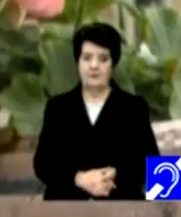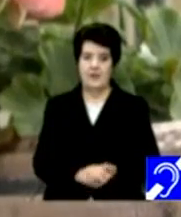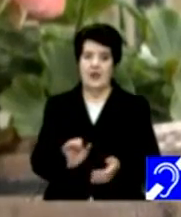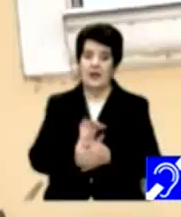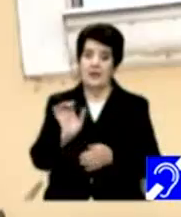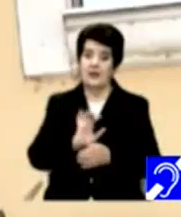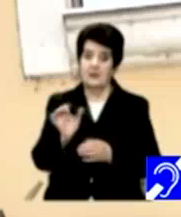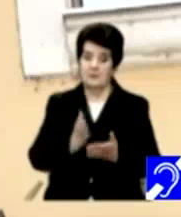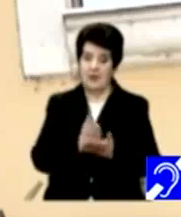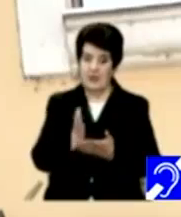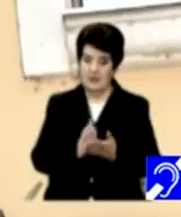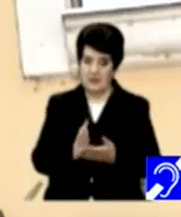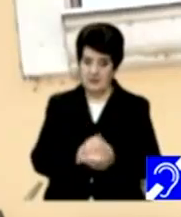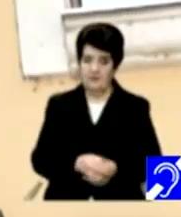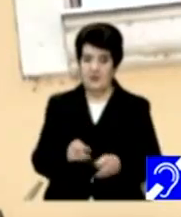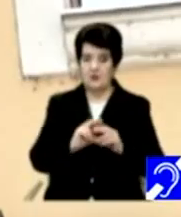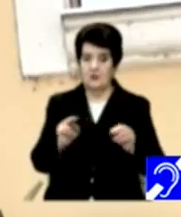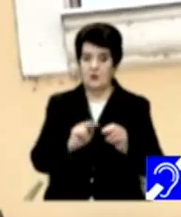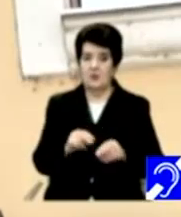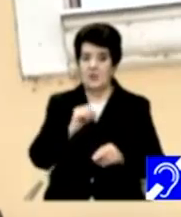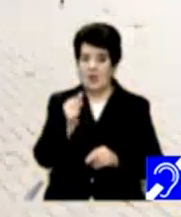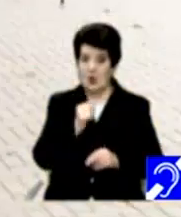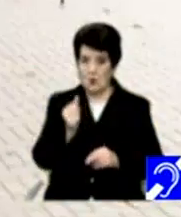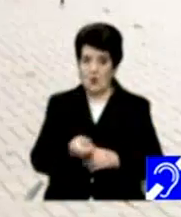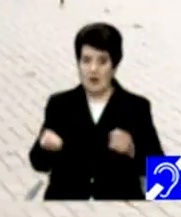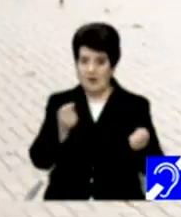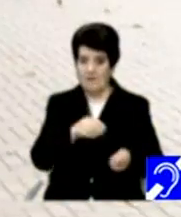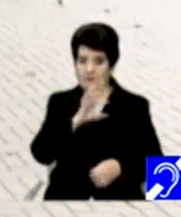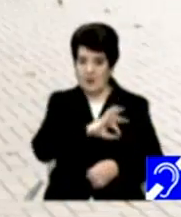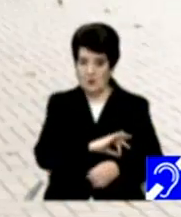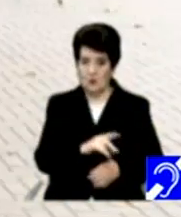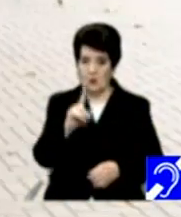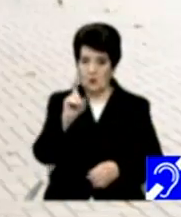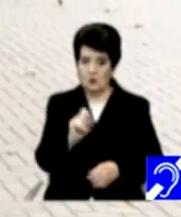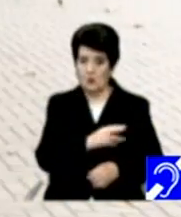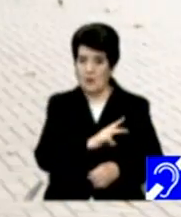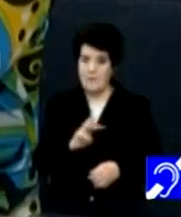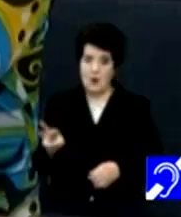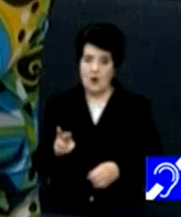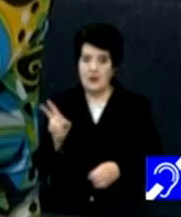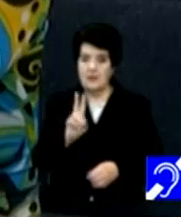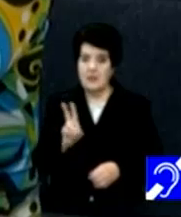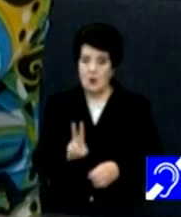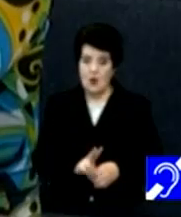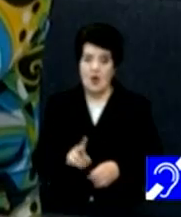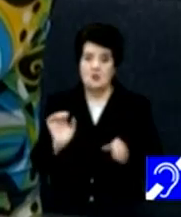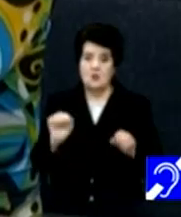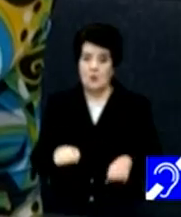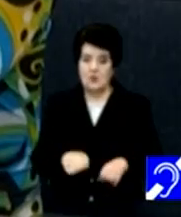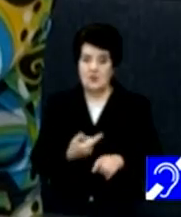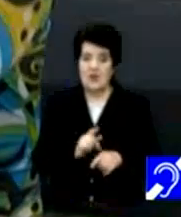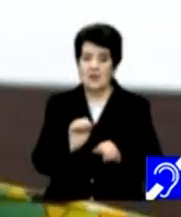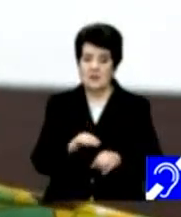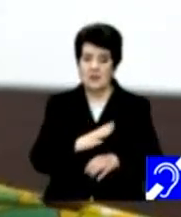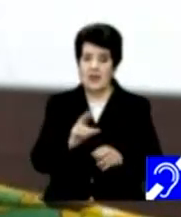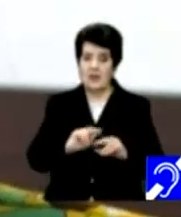Exportul de servicii educaționale aduce anual în Republica Moldova venituri de aproape 100 de milioane de dolari. Ce potențial are domeniul